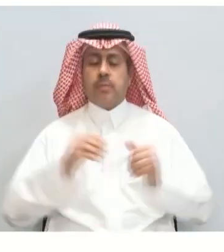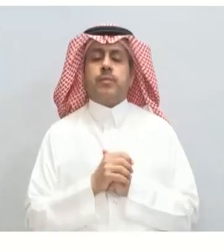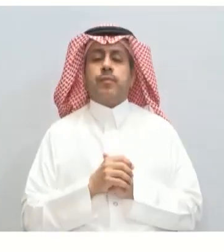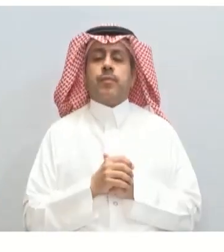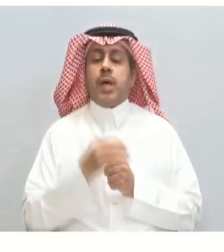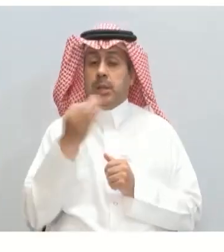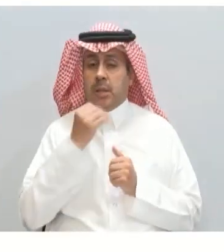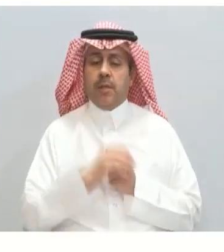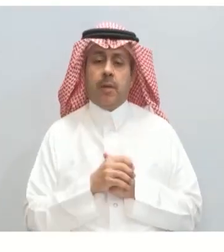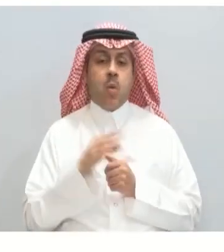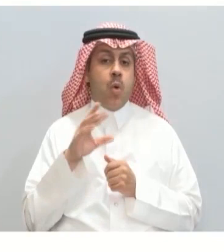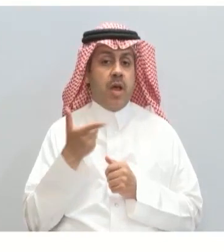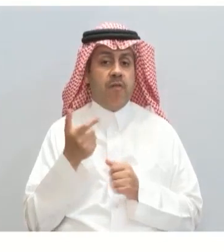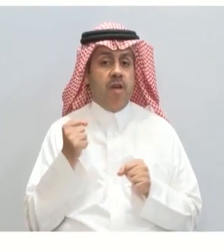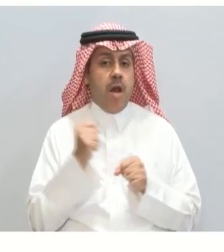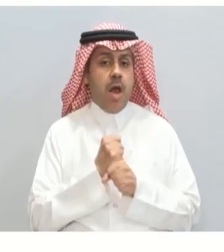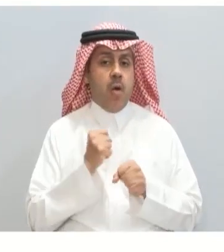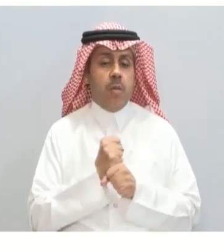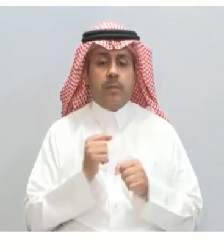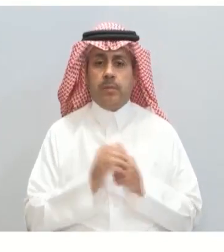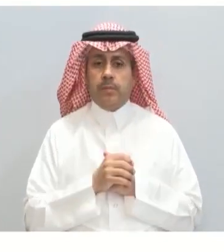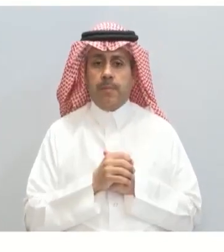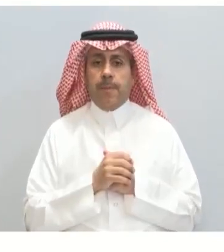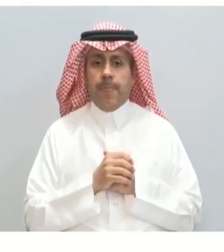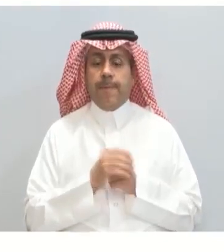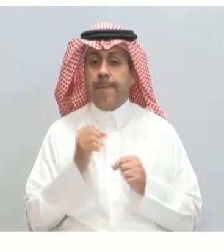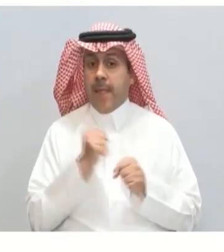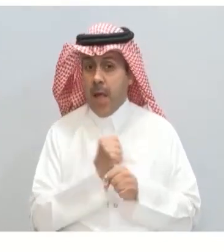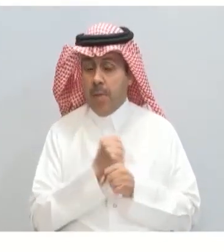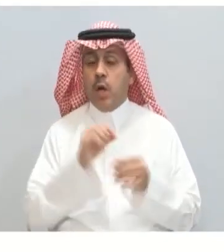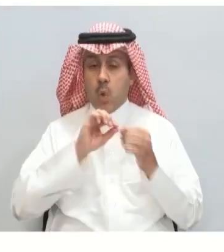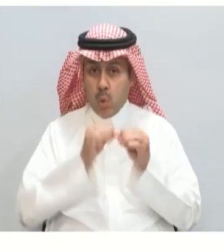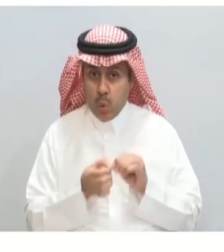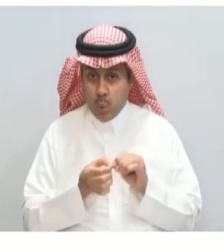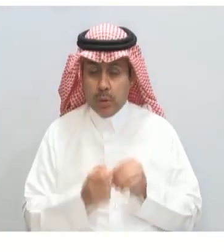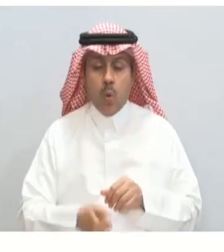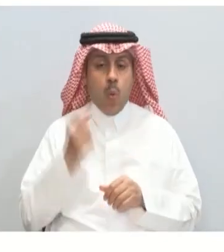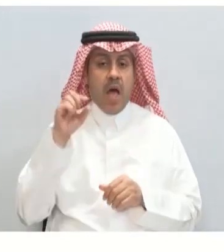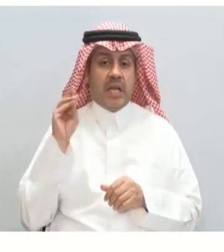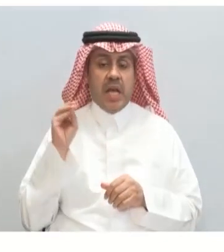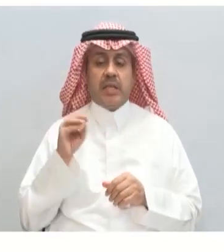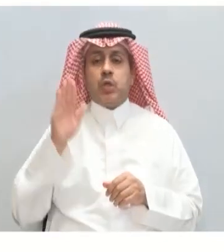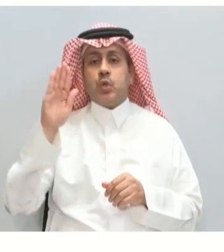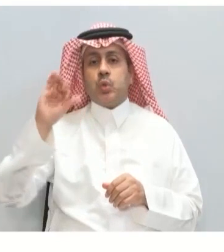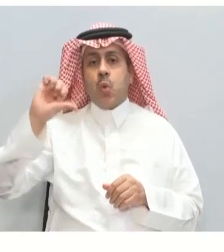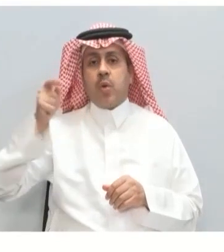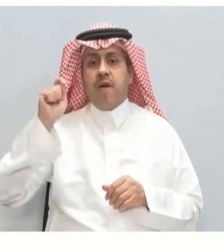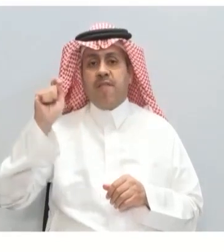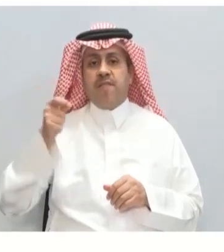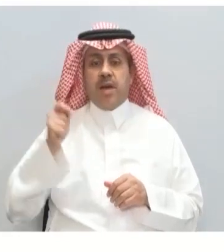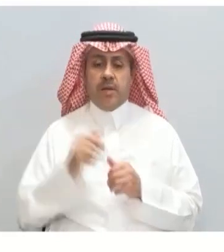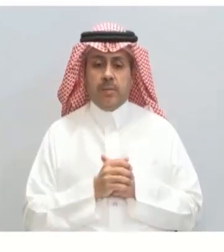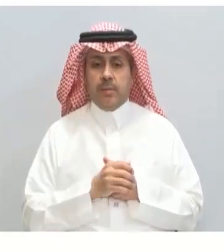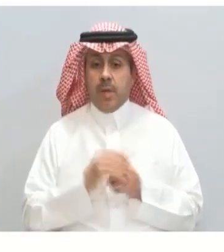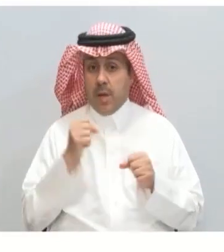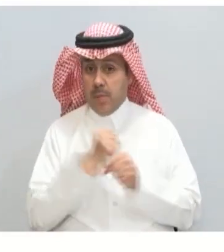الموسعه وكيف نقوم بعمل القيود واداه سولفا ذكرنا نحن عملنا على هذا